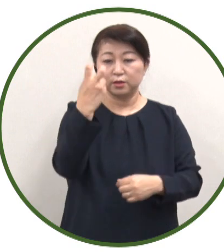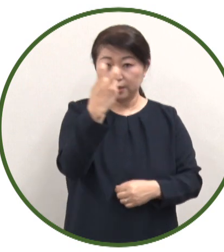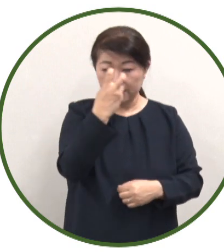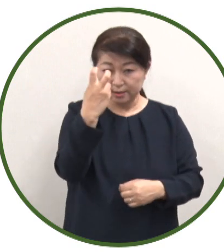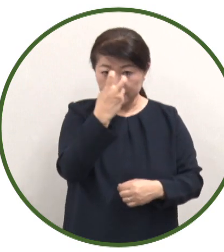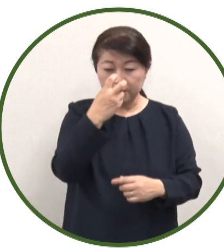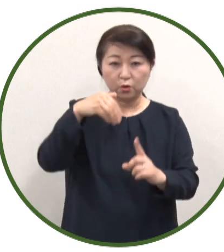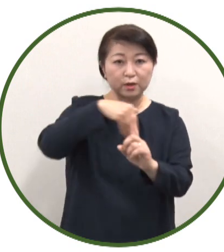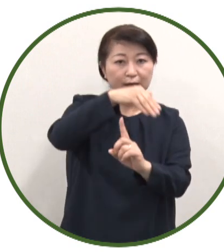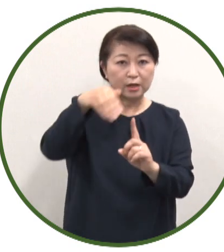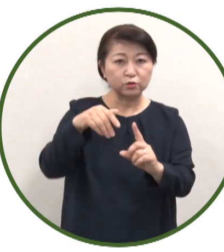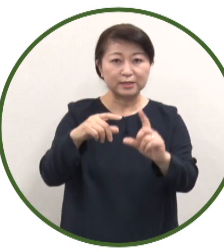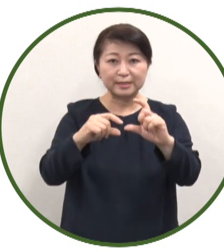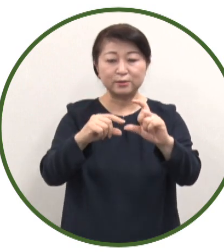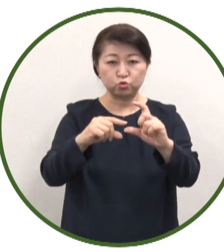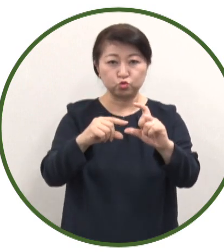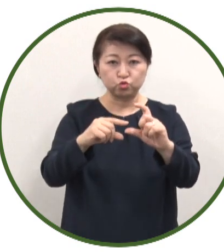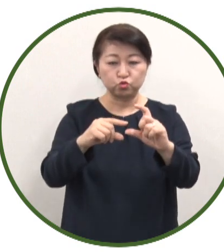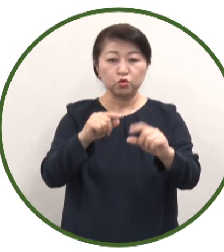隔離率、これが